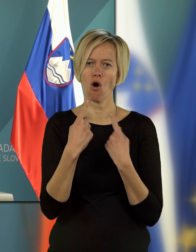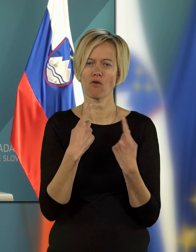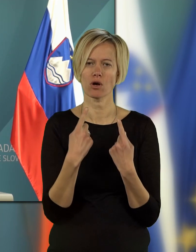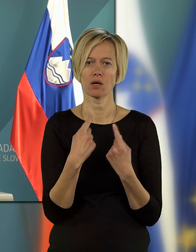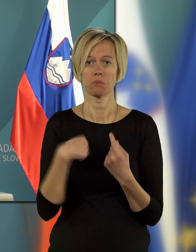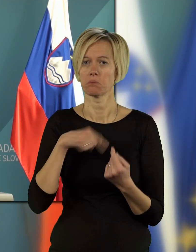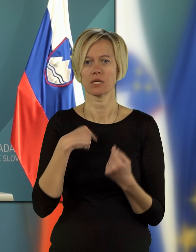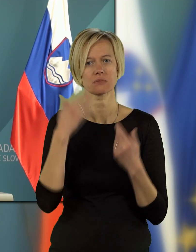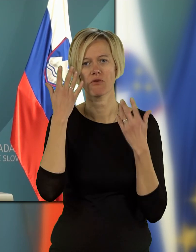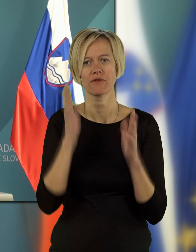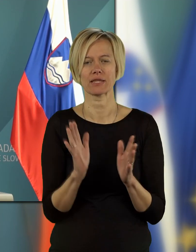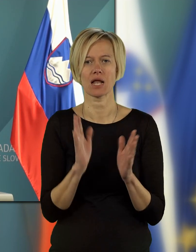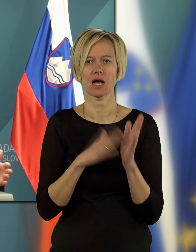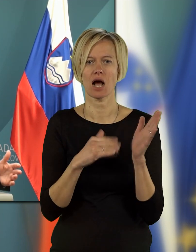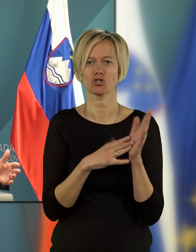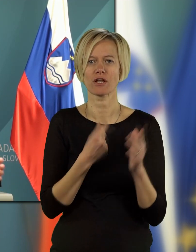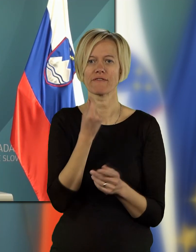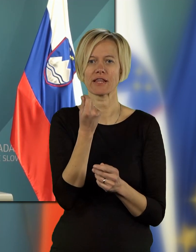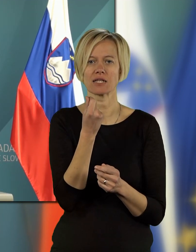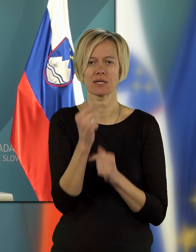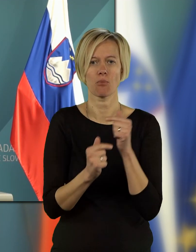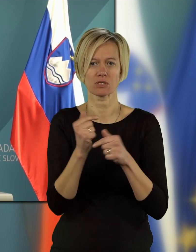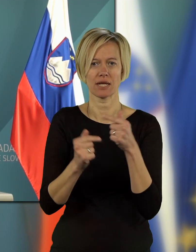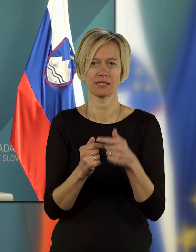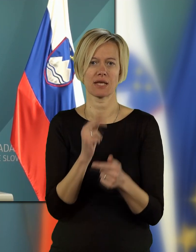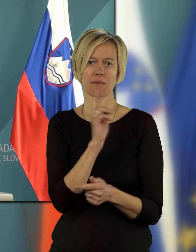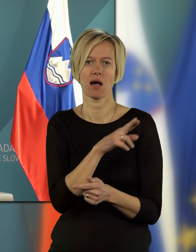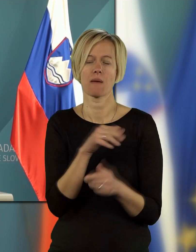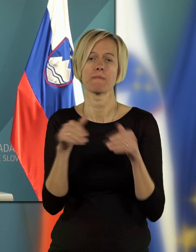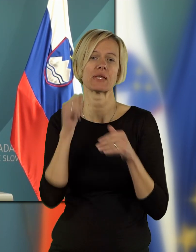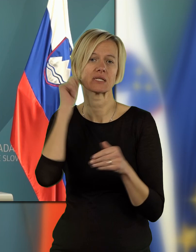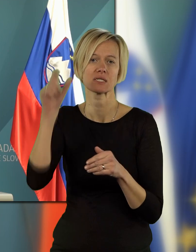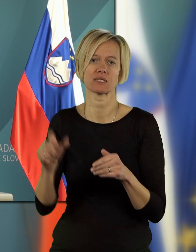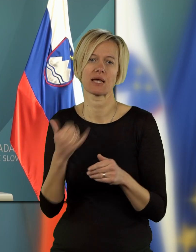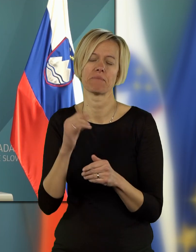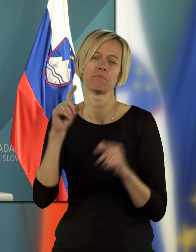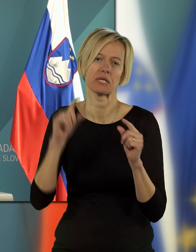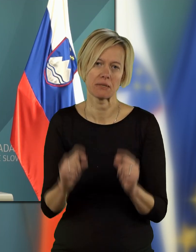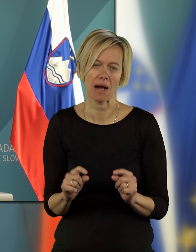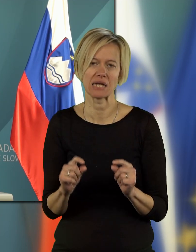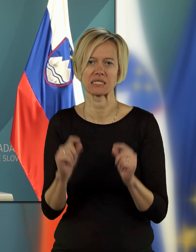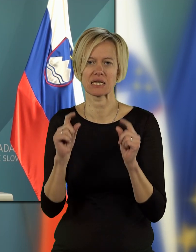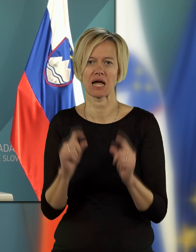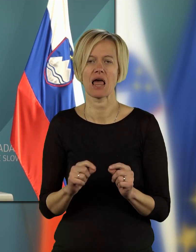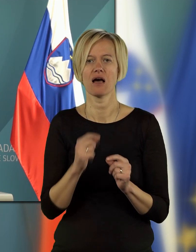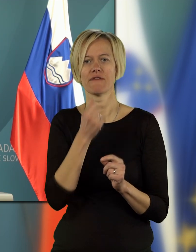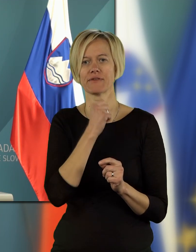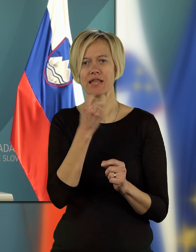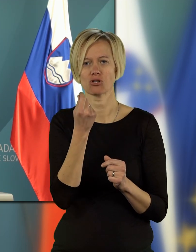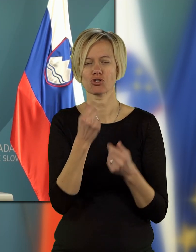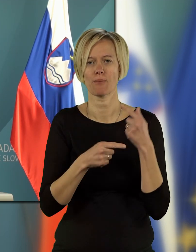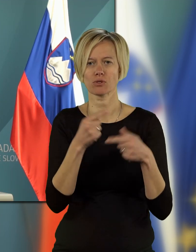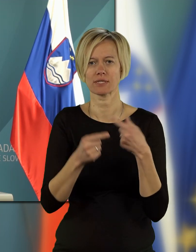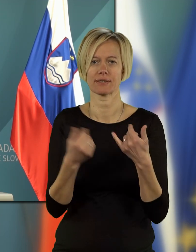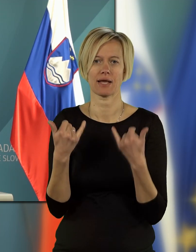podpisan dogovor, niti nismo vedeli, kakšne finančne posledice ima. Ministrica je minimalizirala